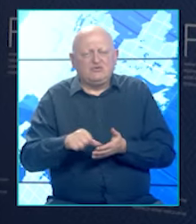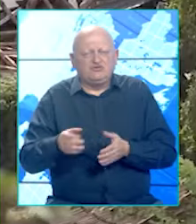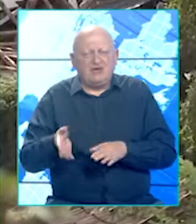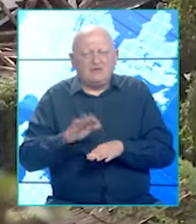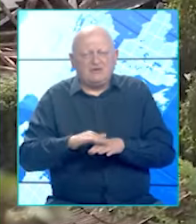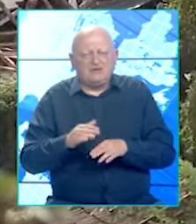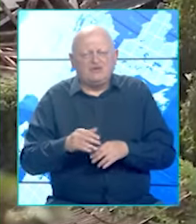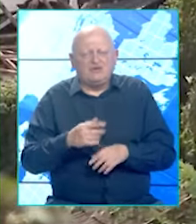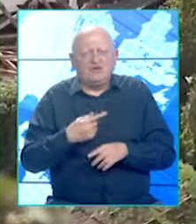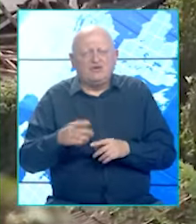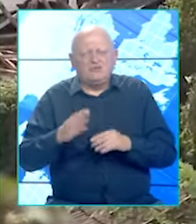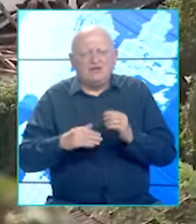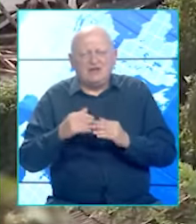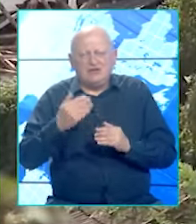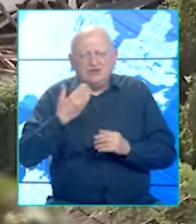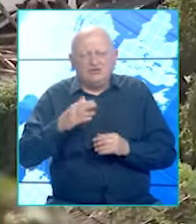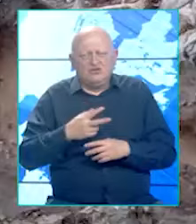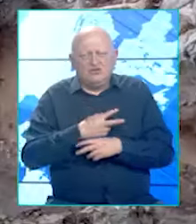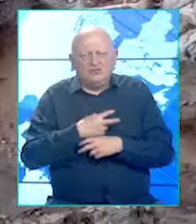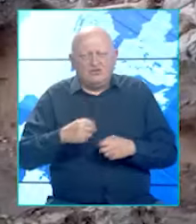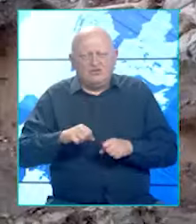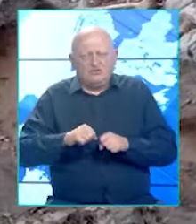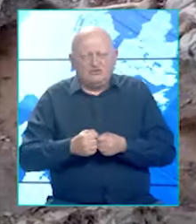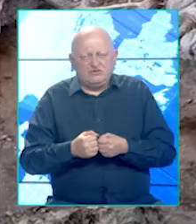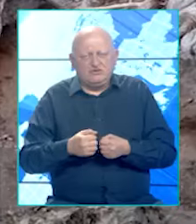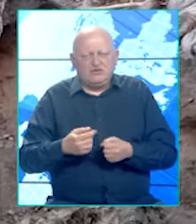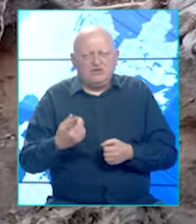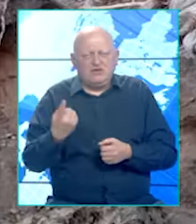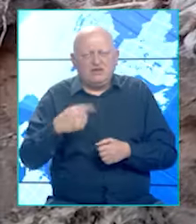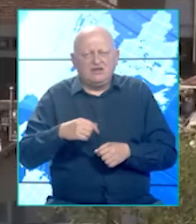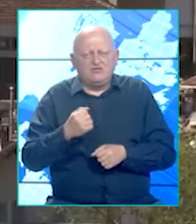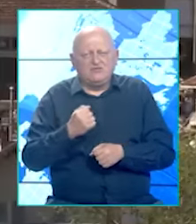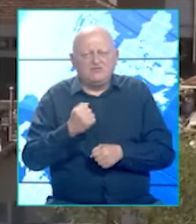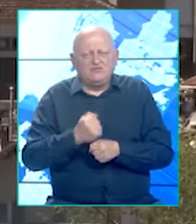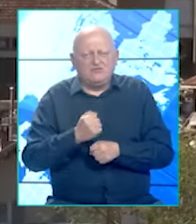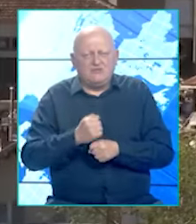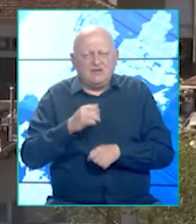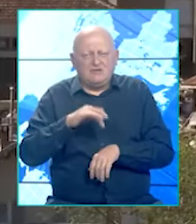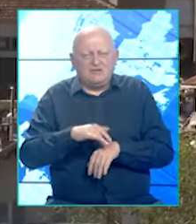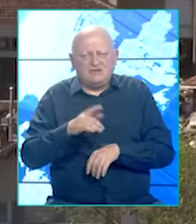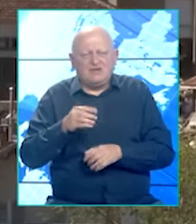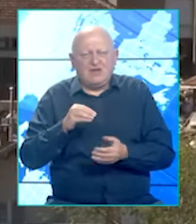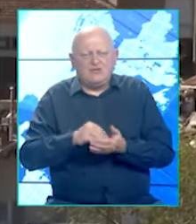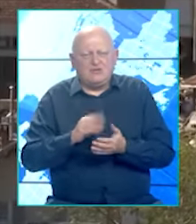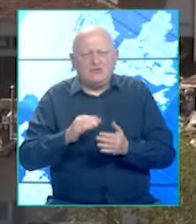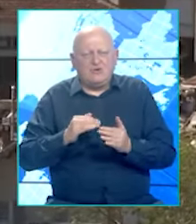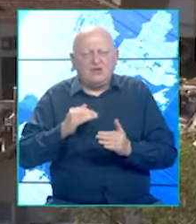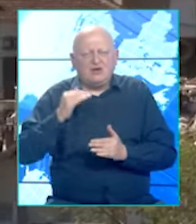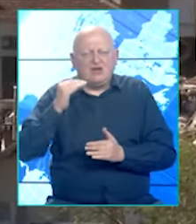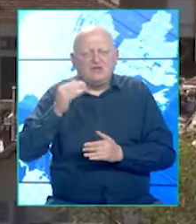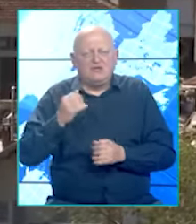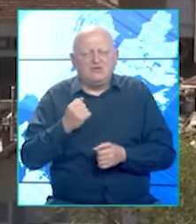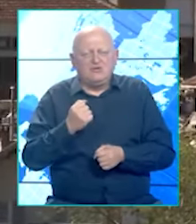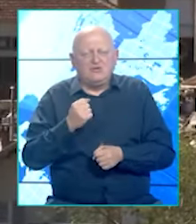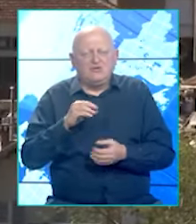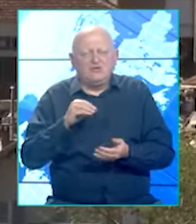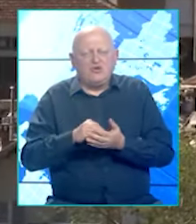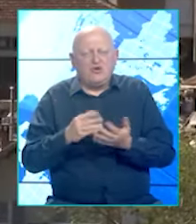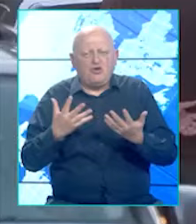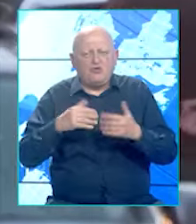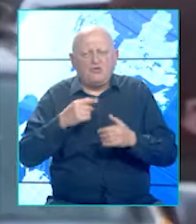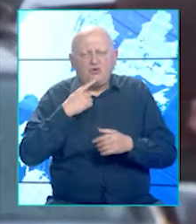kamatu. Osim materijalne štete, poplave su ugrozile i oko 1000 radnih mjesta. Taj broj bi mogao rasti jer je broj kompanija